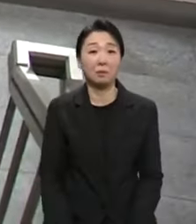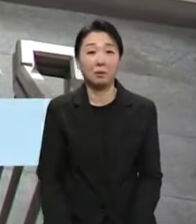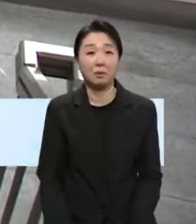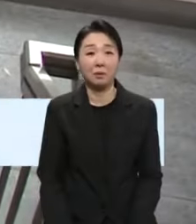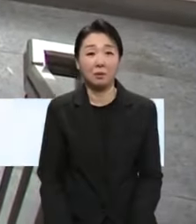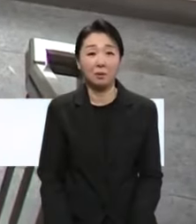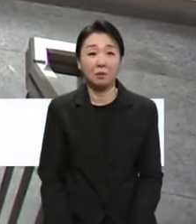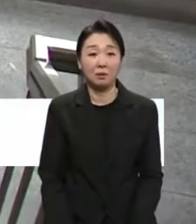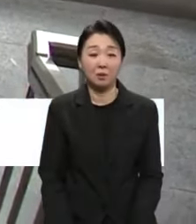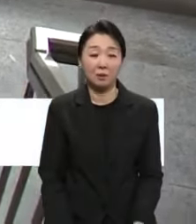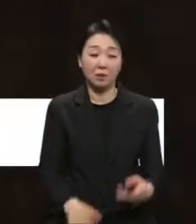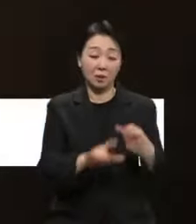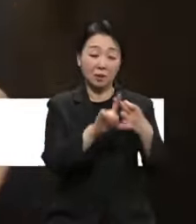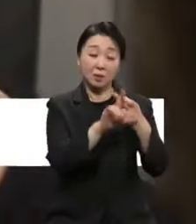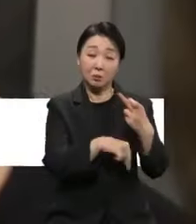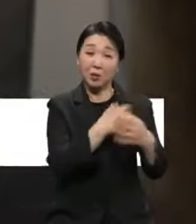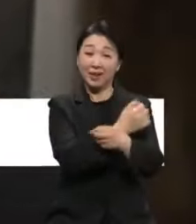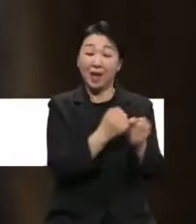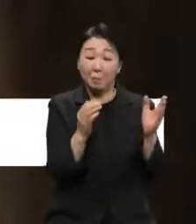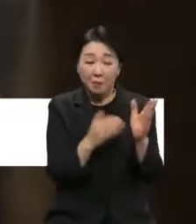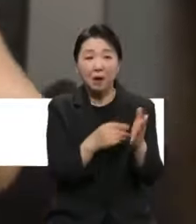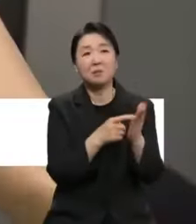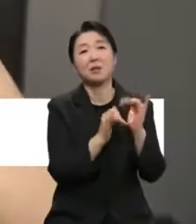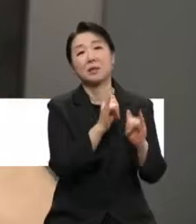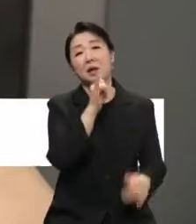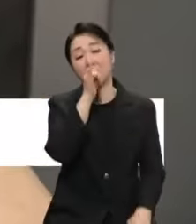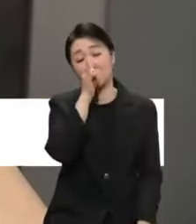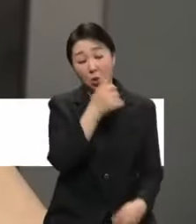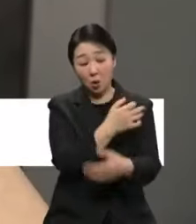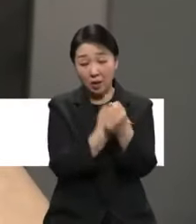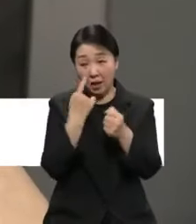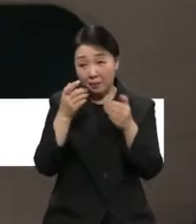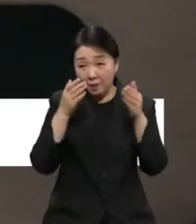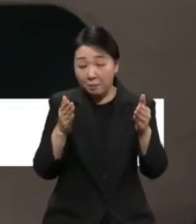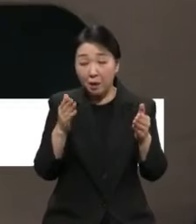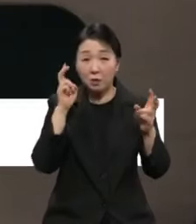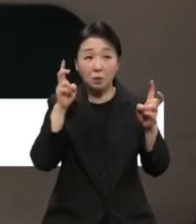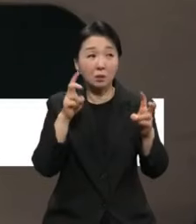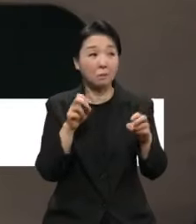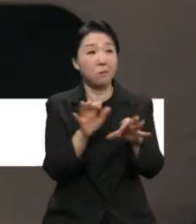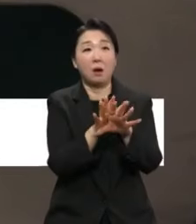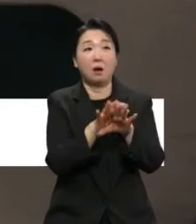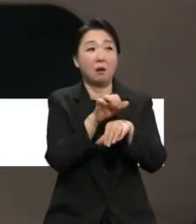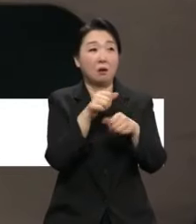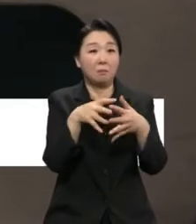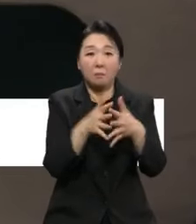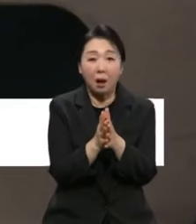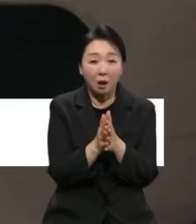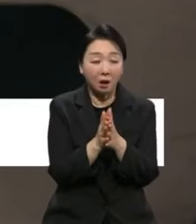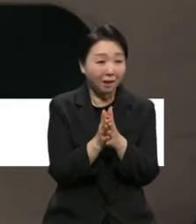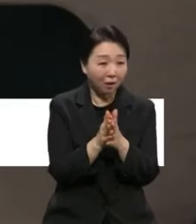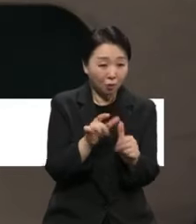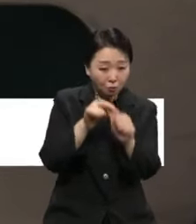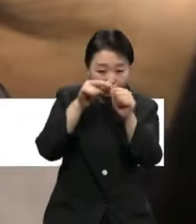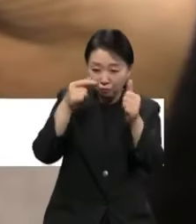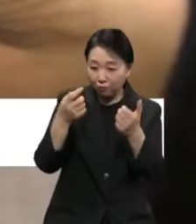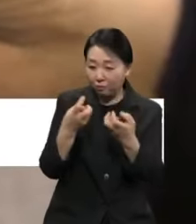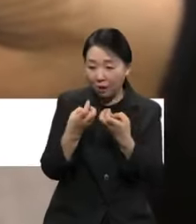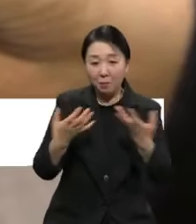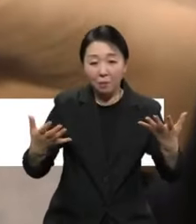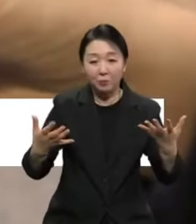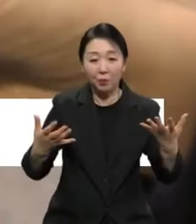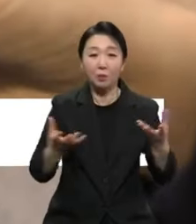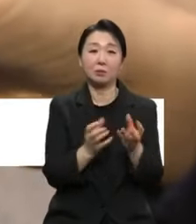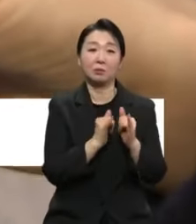지난해 12월에 계약했다는 피해자도 있습니다. 계약 한 달 만에 회사가 사라져버렸지만 마땅한 방법이 없습니다.